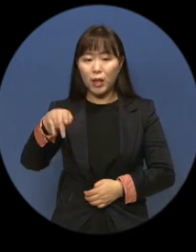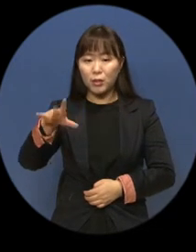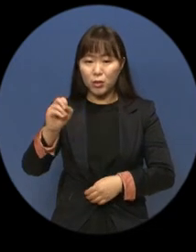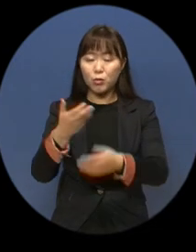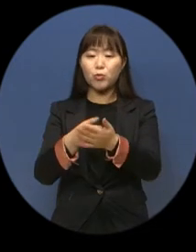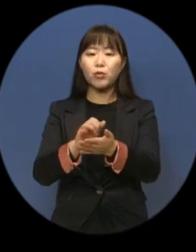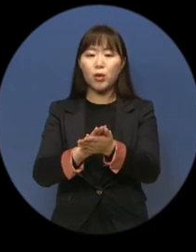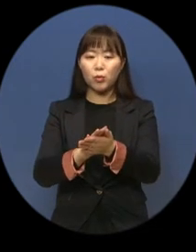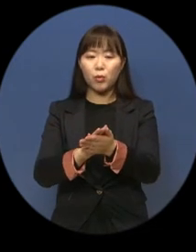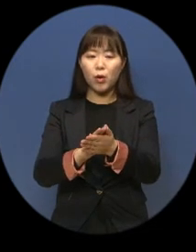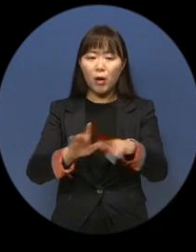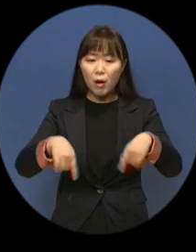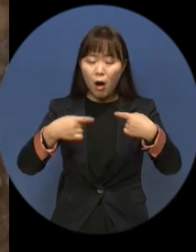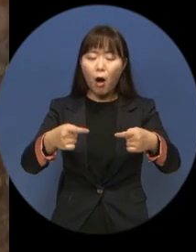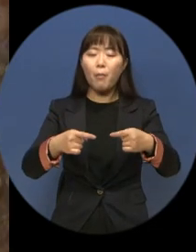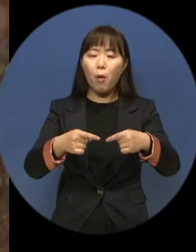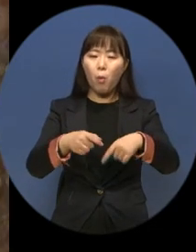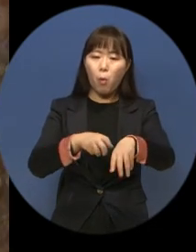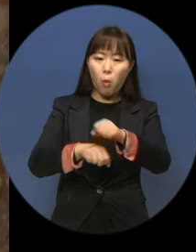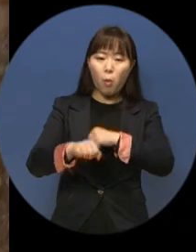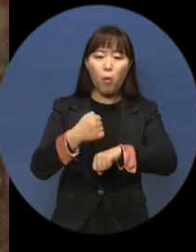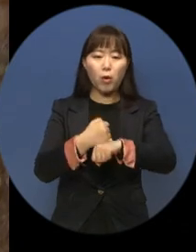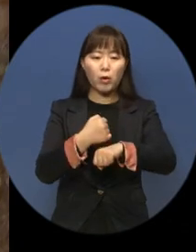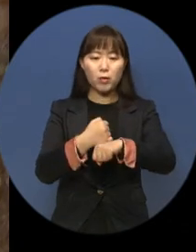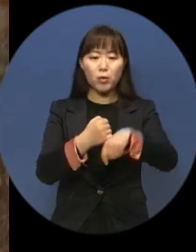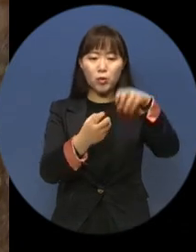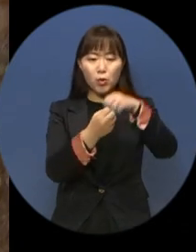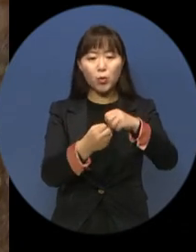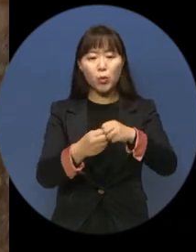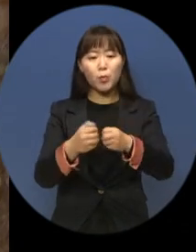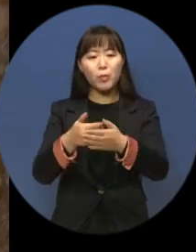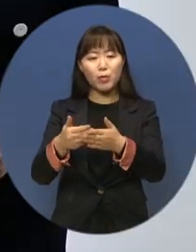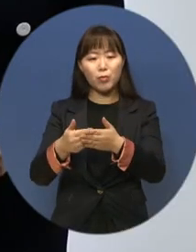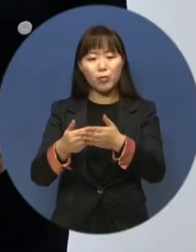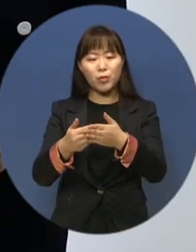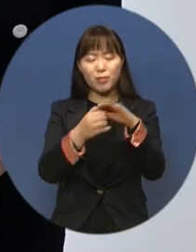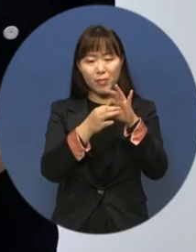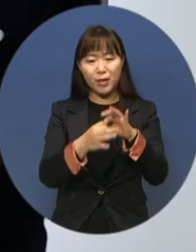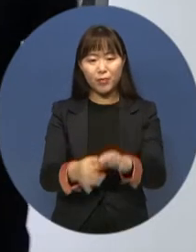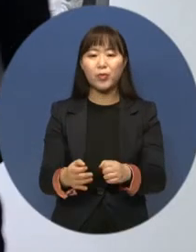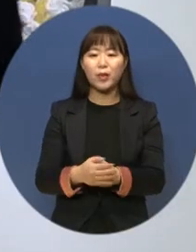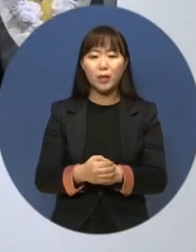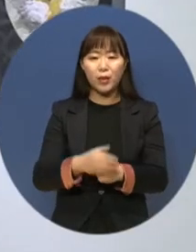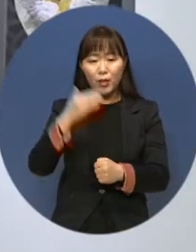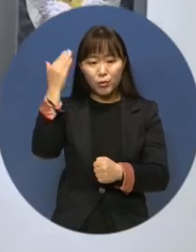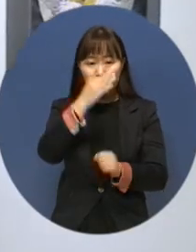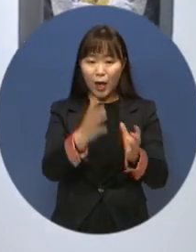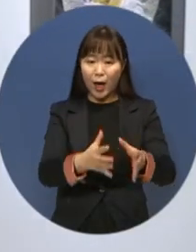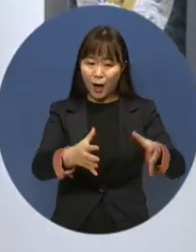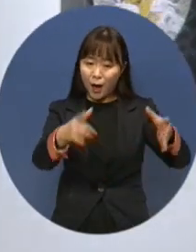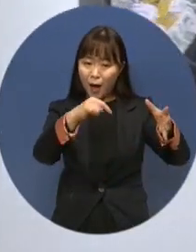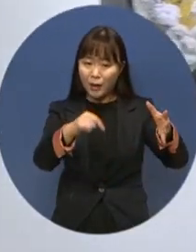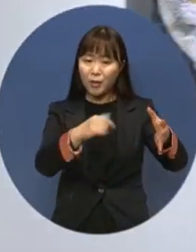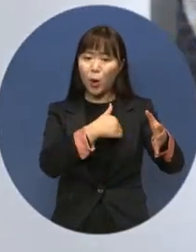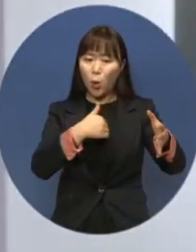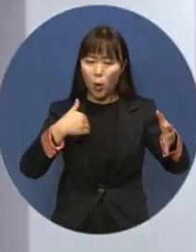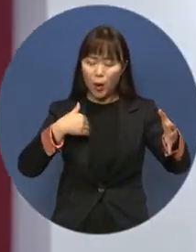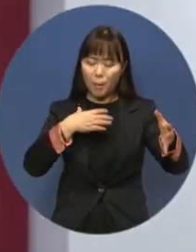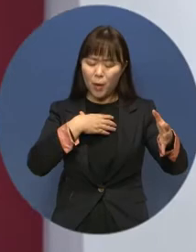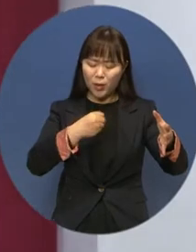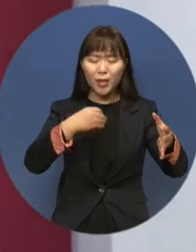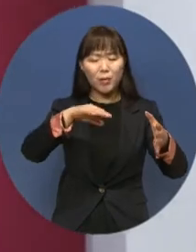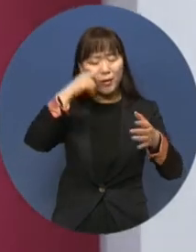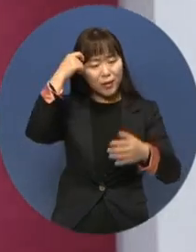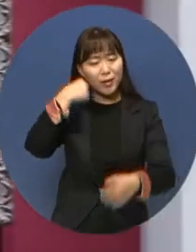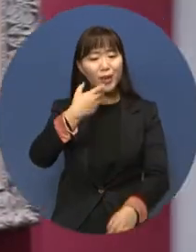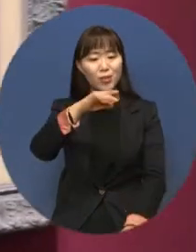수리에도 적극 참여해 전통 미술의 맥을 이어가고 있습니다. 순수한 항아리에 넉넉하고 편안함을